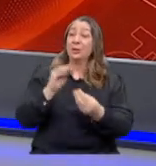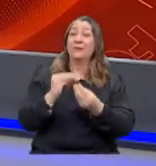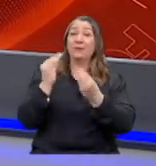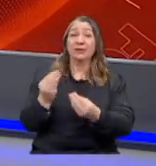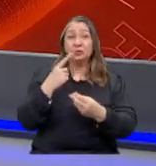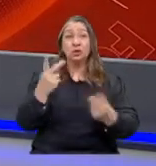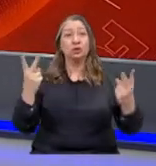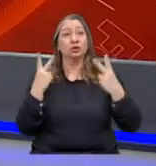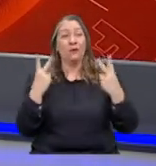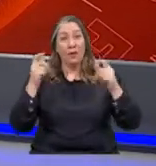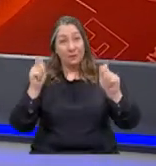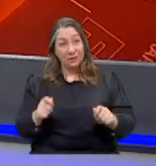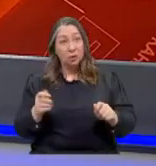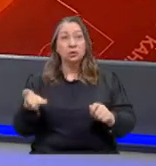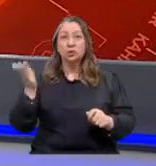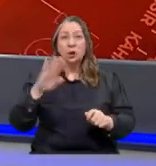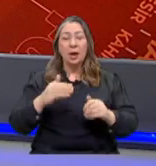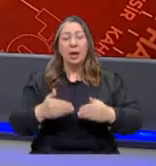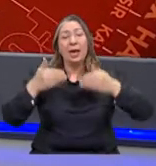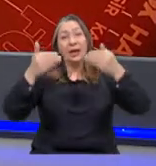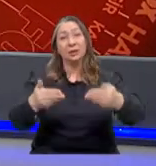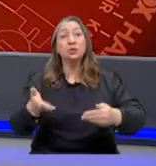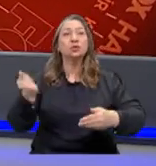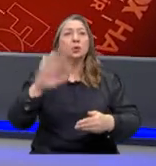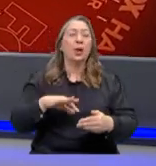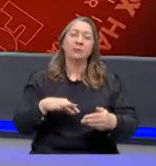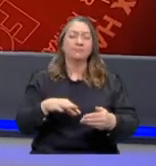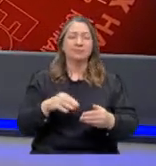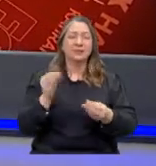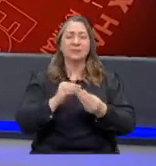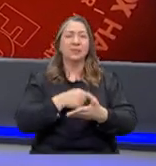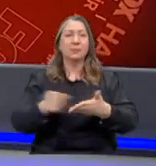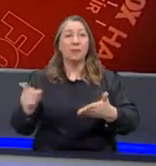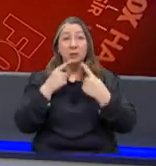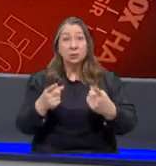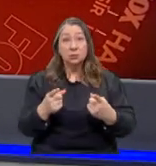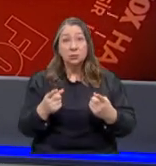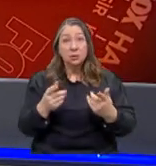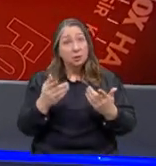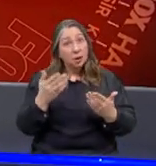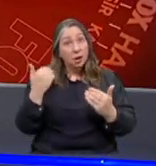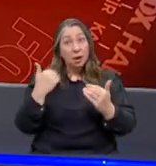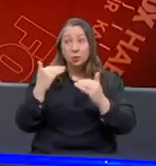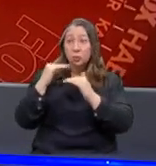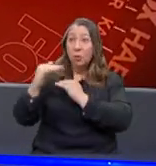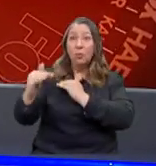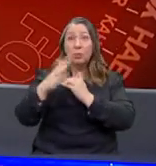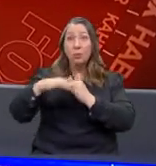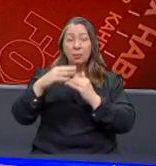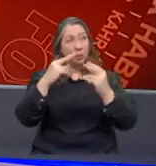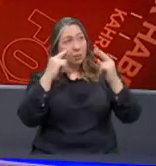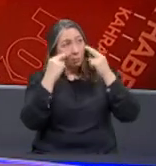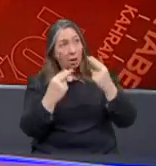dediniz, şov yaptınız, sonra erteledik, sonra da gündemden çıktı dediniz. Alenen kamuoyu önünde dalga